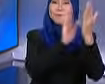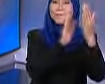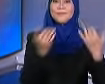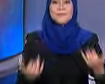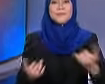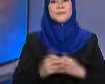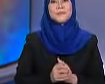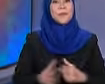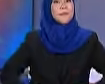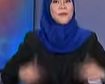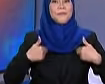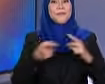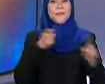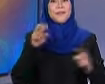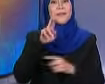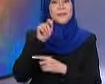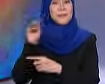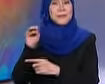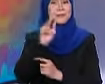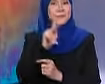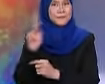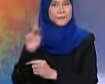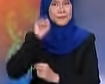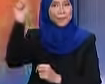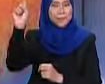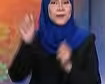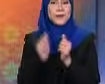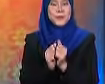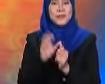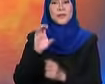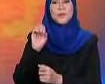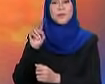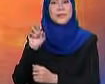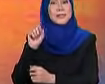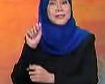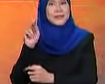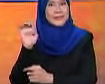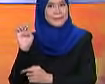ke hari ini langsung ke studio berita arti MD Kota Kinabalu bersama konstatinopel